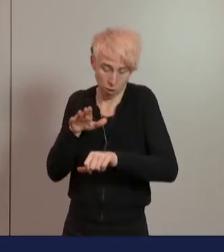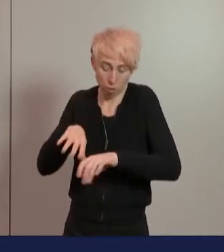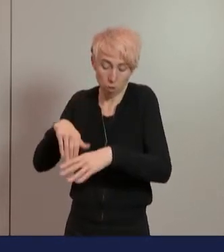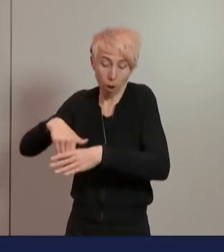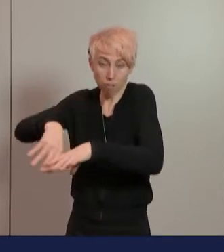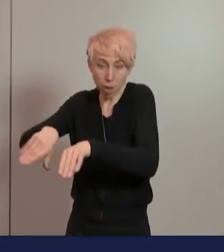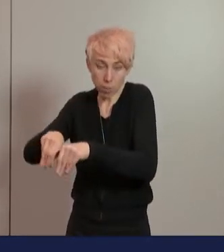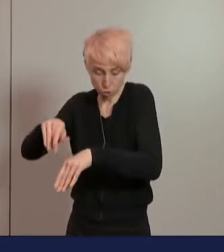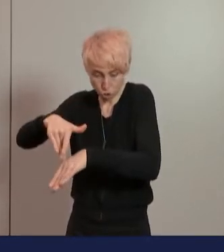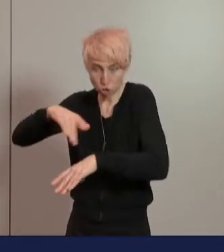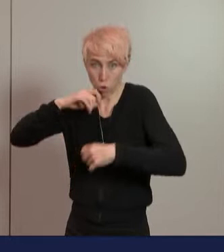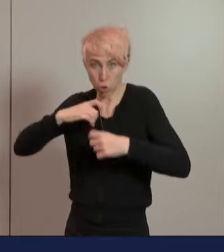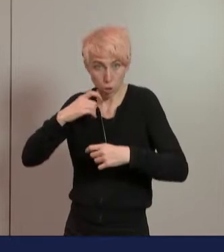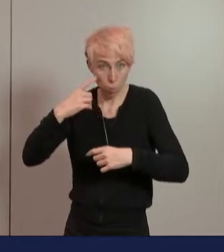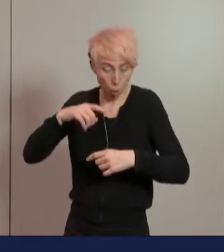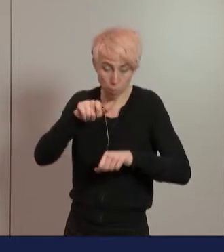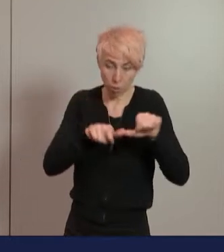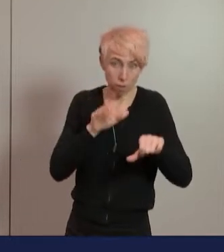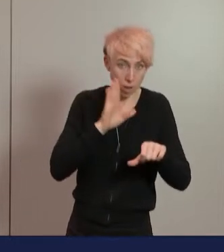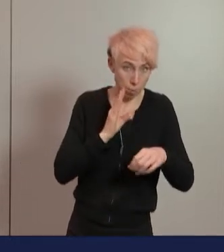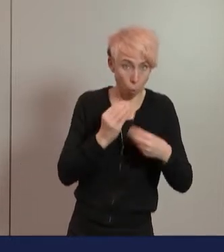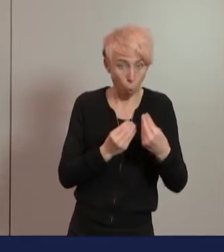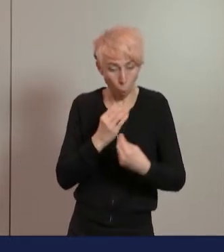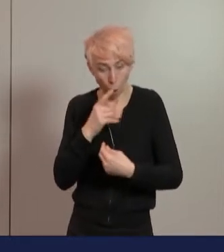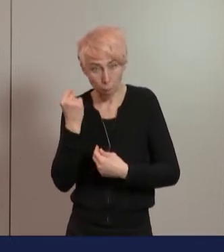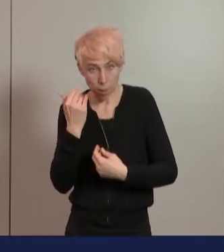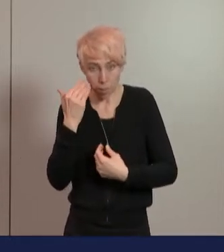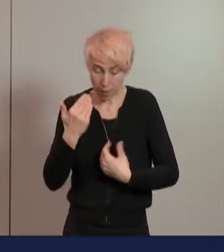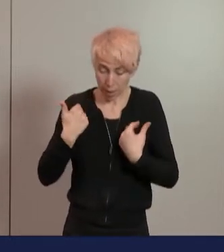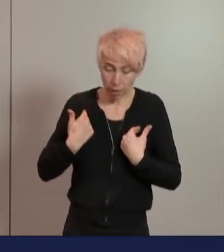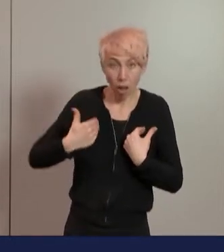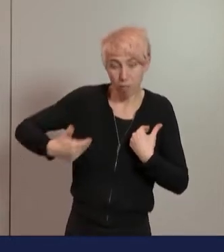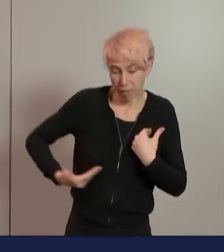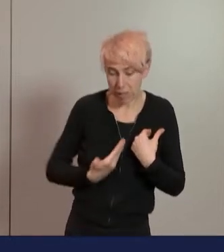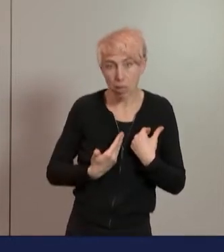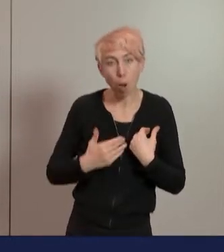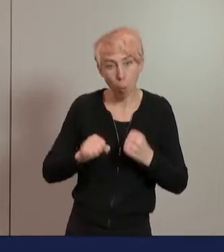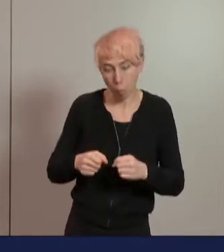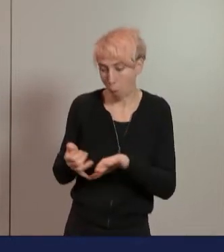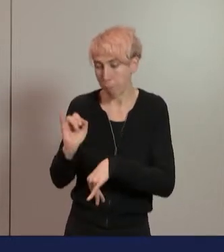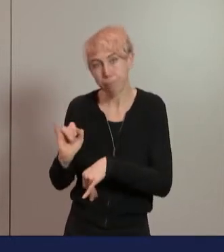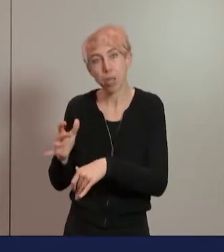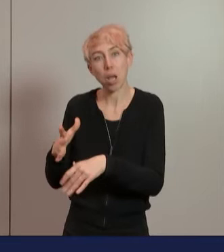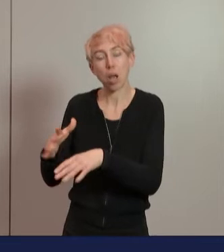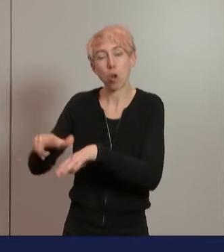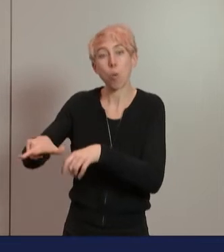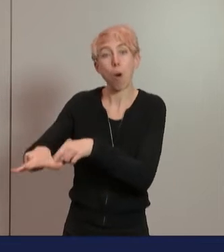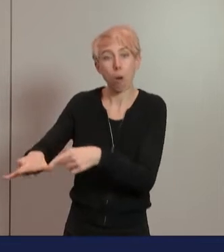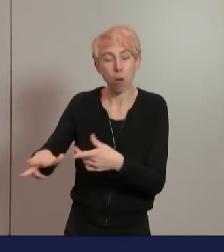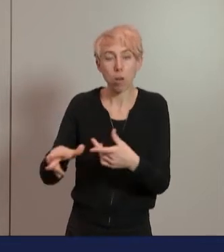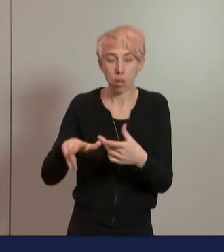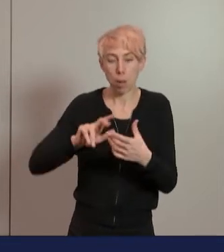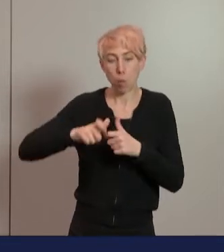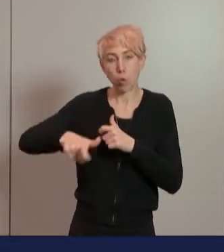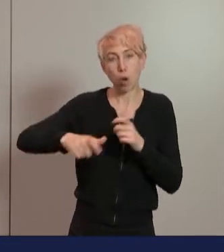vise femmes et hommes, donc toute personne victime et en situation d'urgence peut prétendre à ce logement, un protocole qui a été signé avec